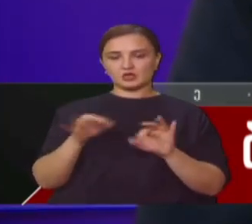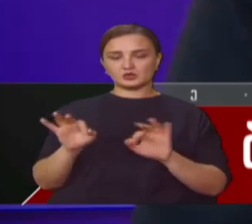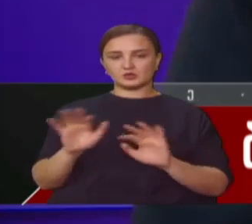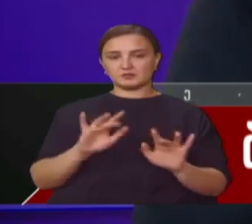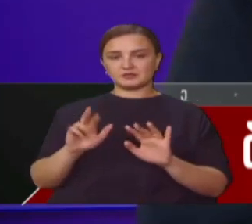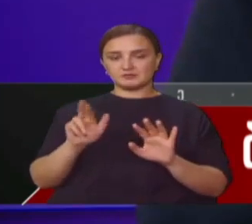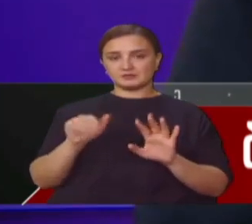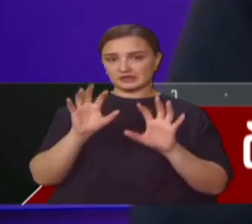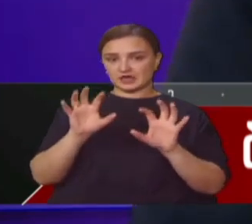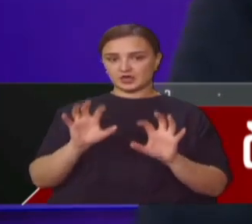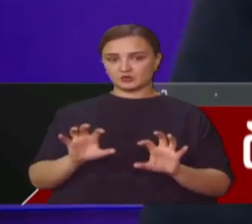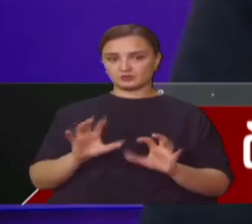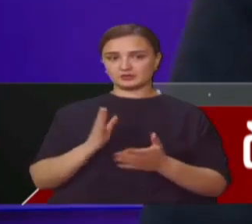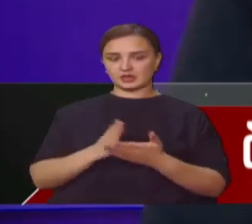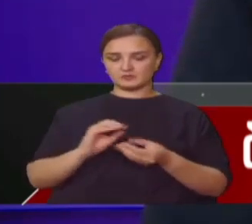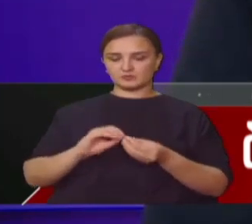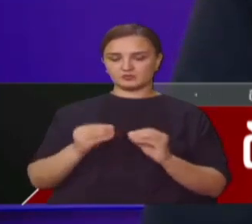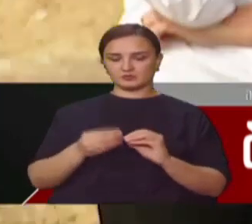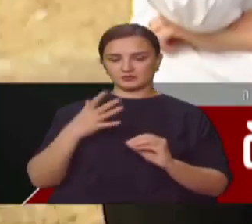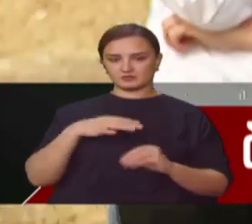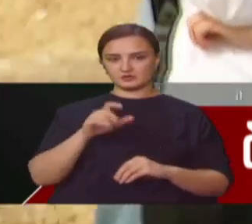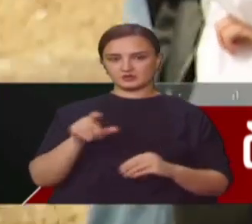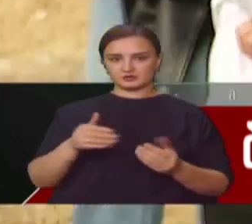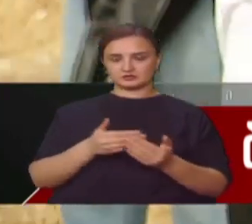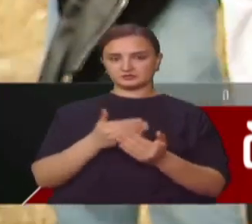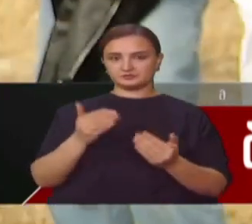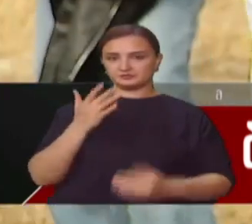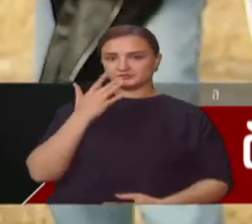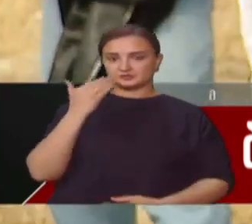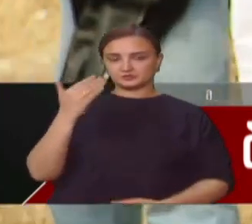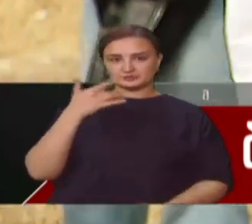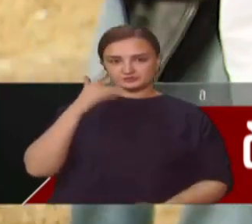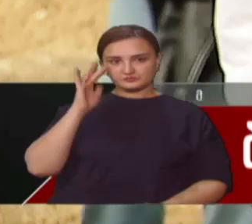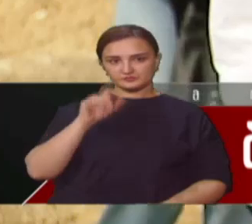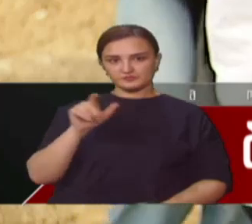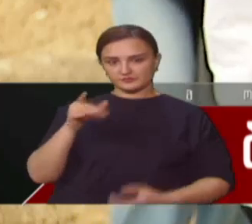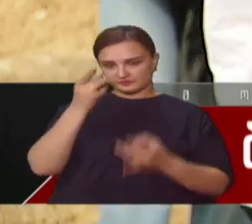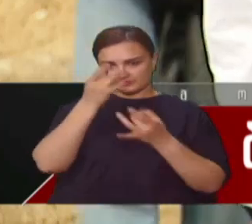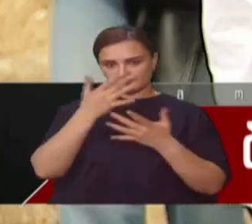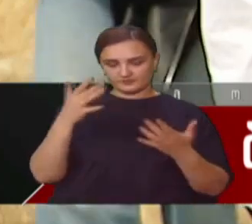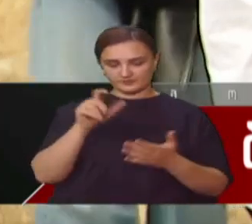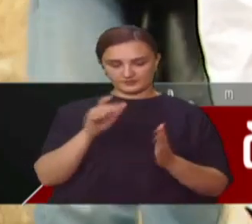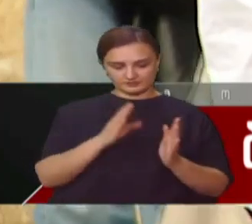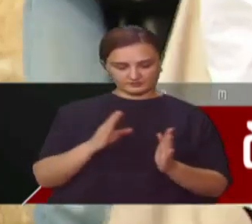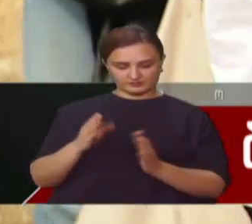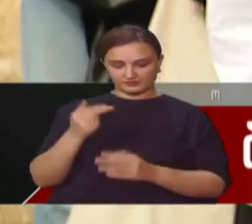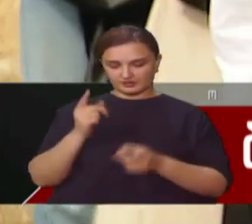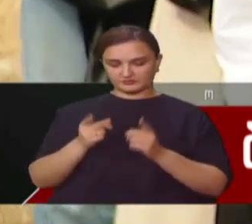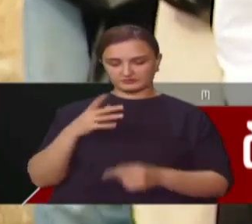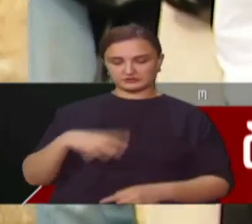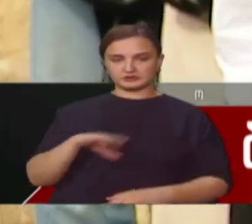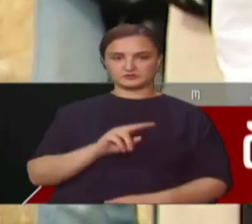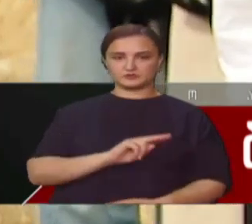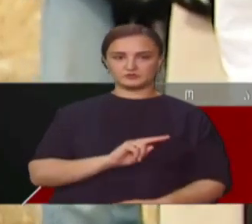კანონებით, რომელიც გახდა ბარიერი ქართველი ხალხის Europelebis და ამერიკელების თავაზიანი ხალხია და მართლა უყვართ ეს ქვეყანა და მართლა უნდათ